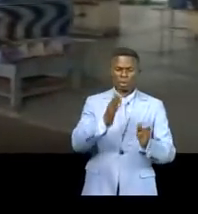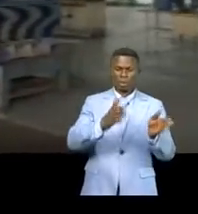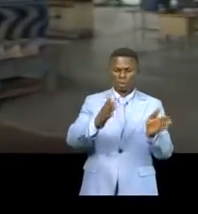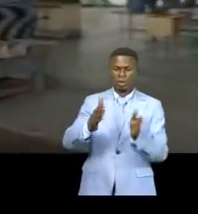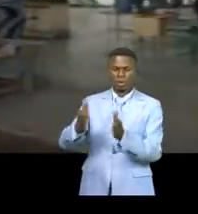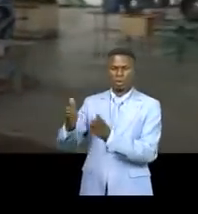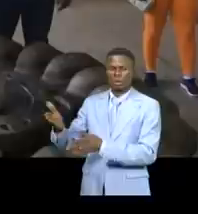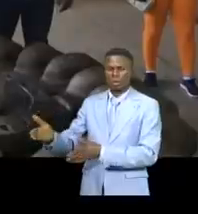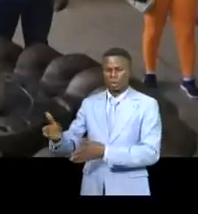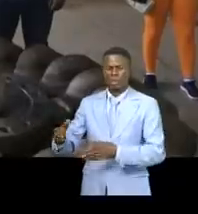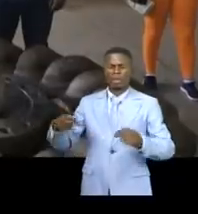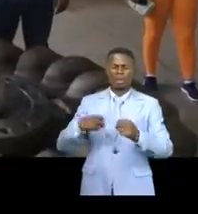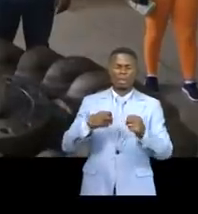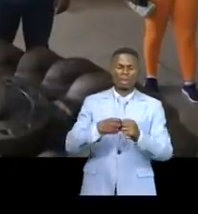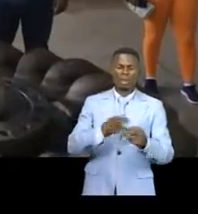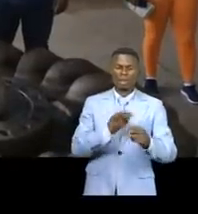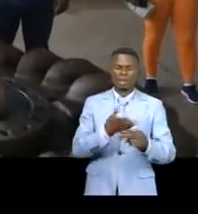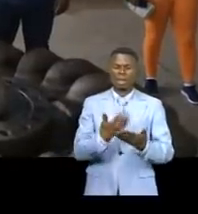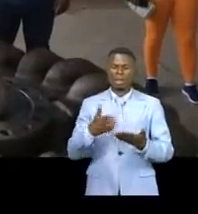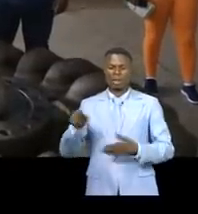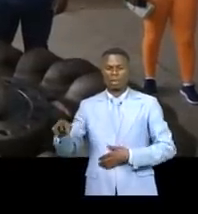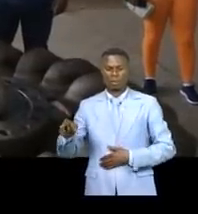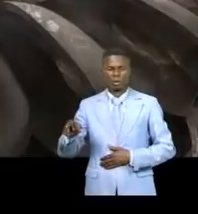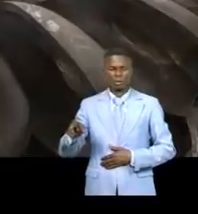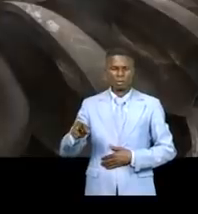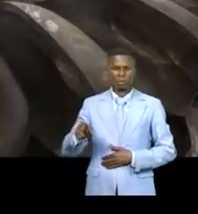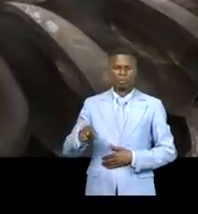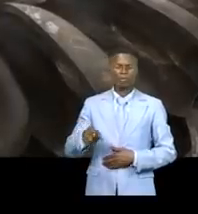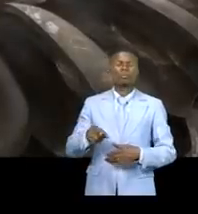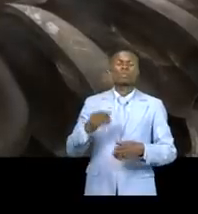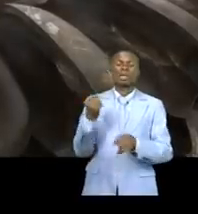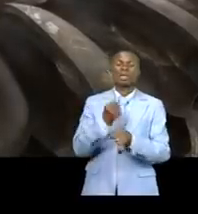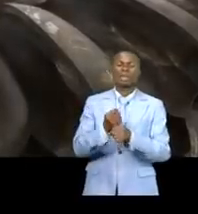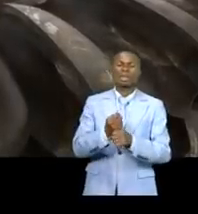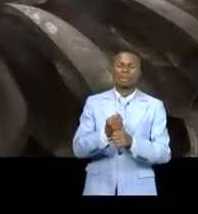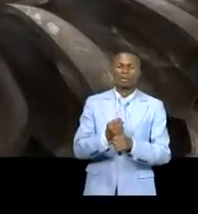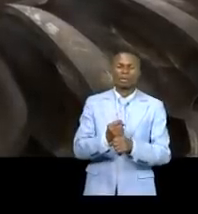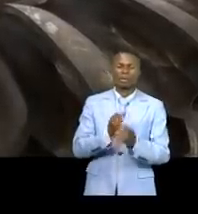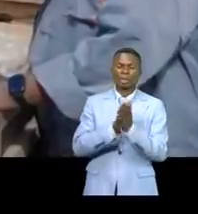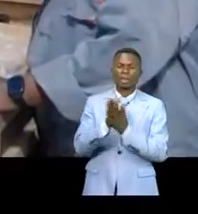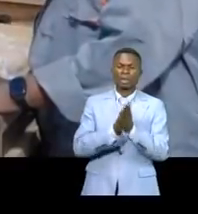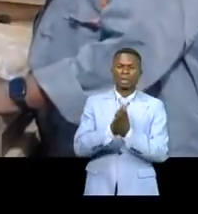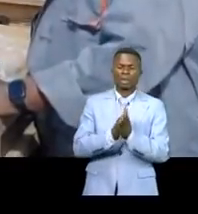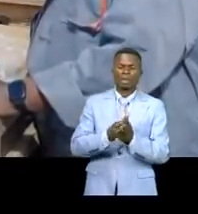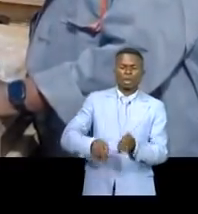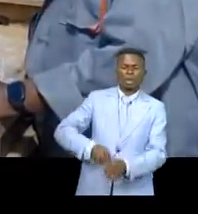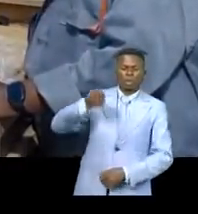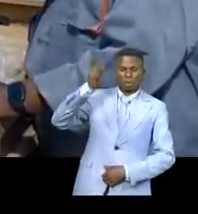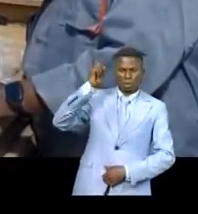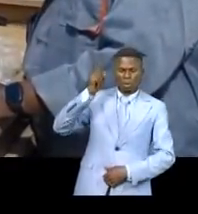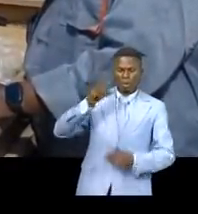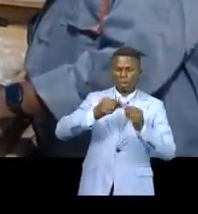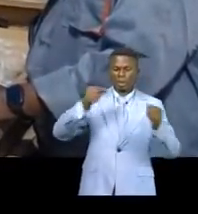l'atelier d'électro-maintenance industrielle, la nature de ces travaux repose sur la centrale